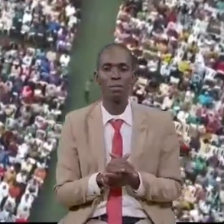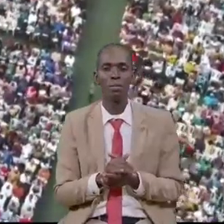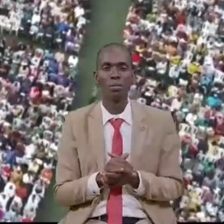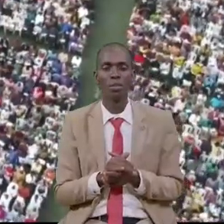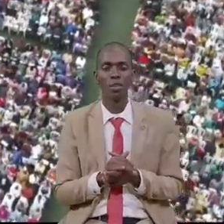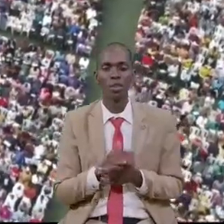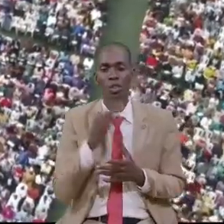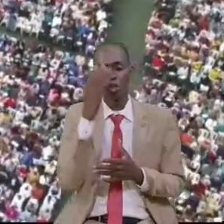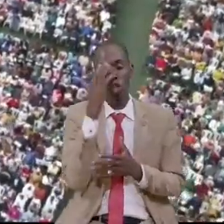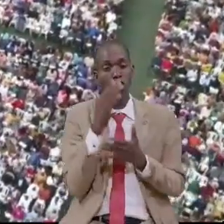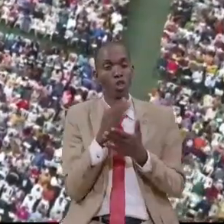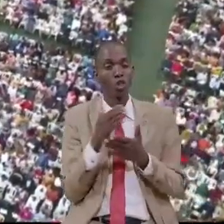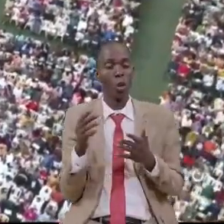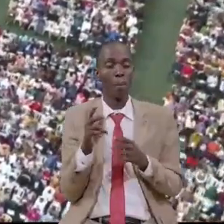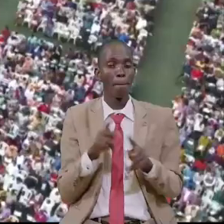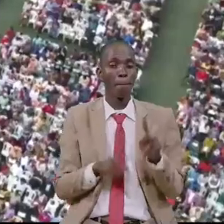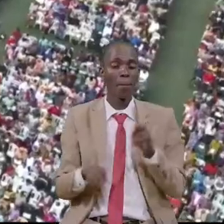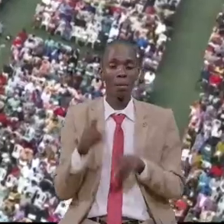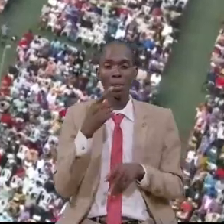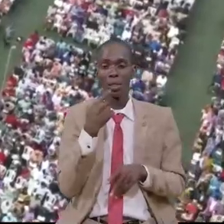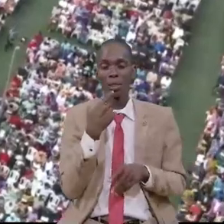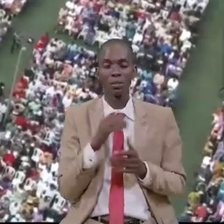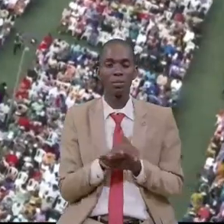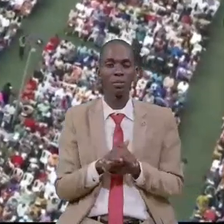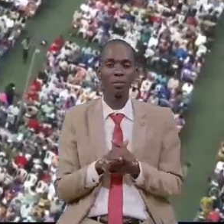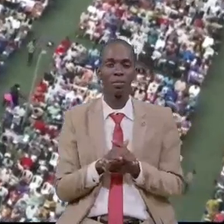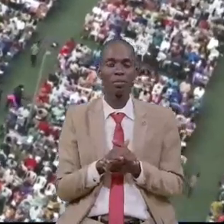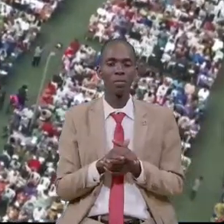Vous savez, certaines personnes disent,